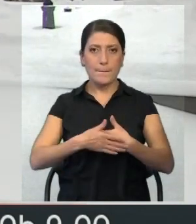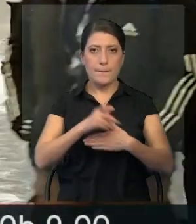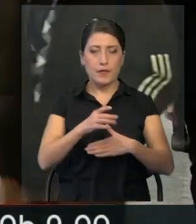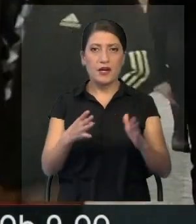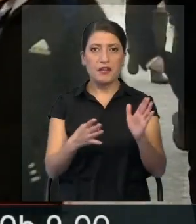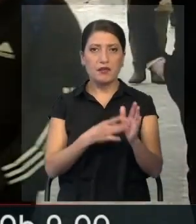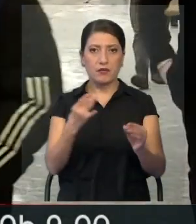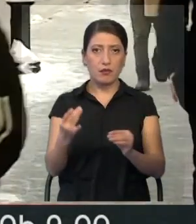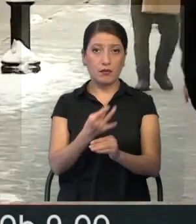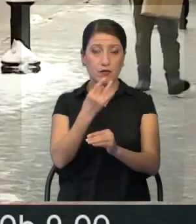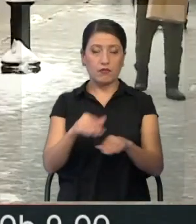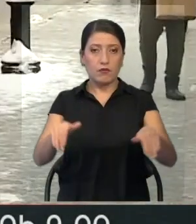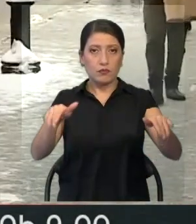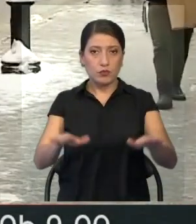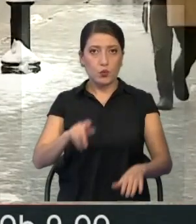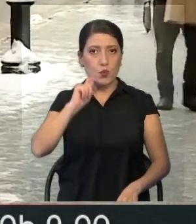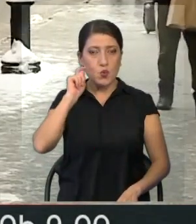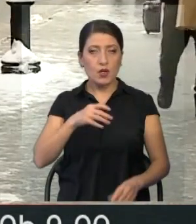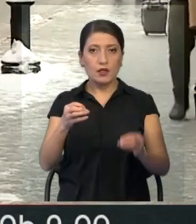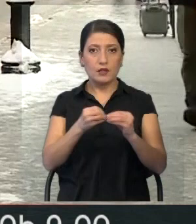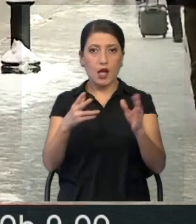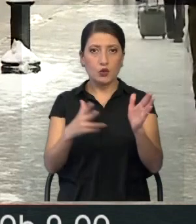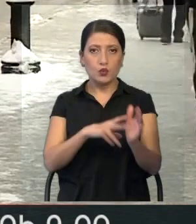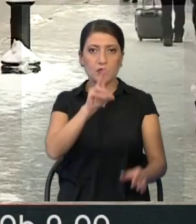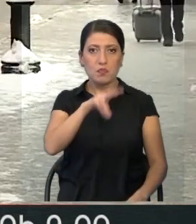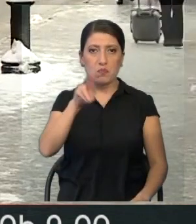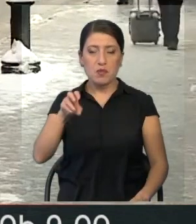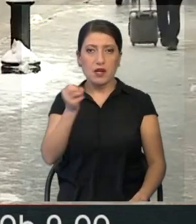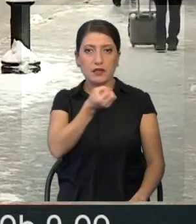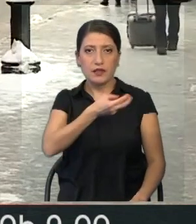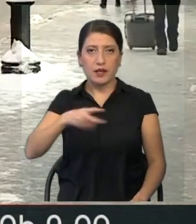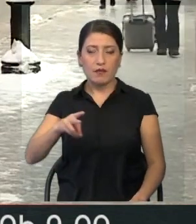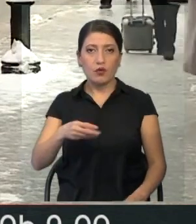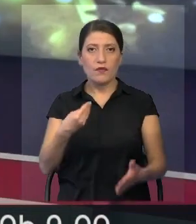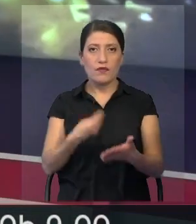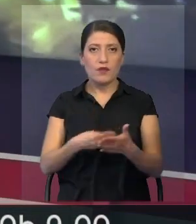9-րդ փաթեթը, նաև որոշել Ուկրաինային 18 միլիարդ եվրո ֆինանսական օգնություն տրամադրել։